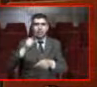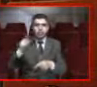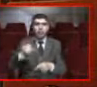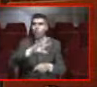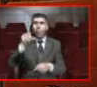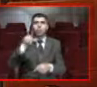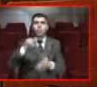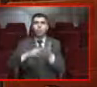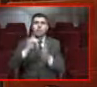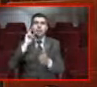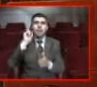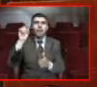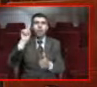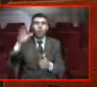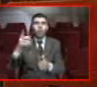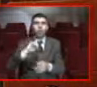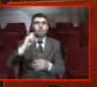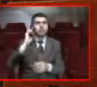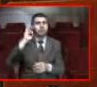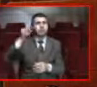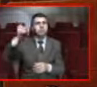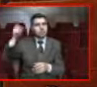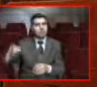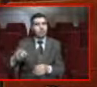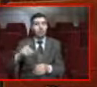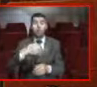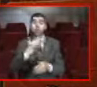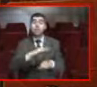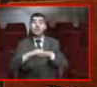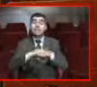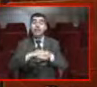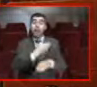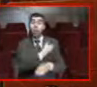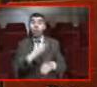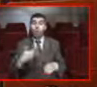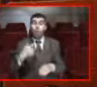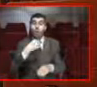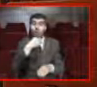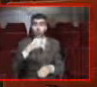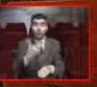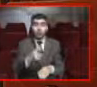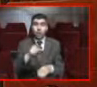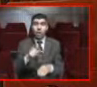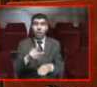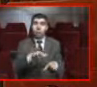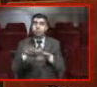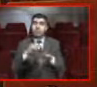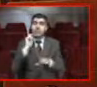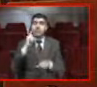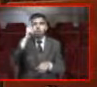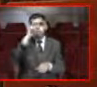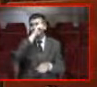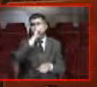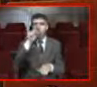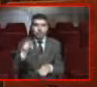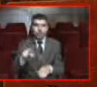كتسولوا على المستقبل، المستقبل هو ان الحكومه يعني واش سبق ايضا طرح فيه سؤال سابق، الحكومه ان شاء الله يعني